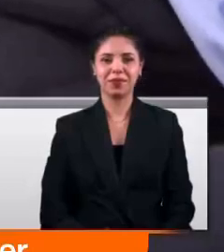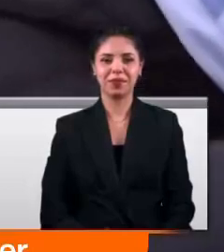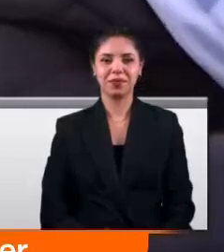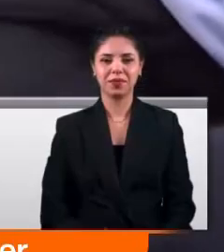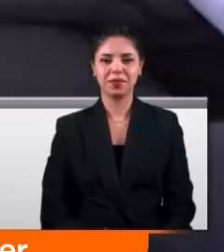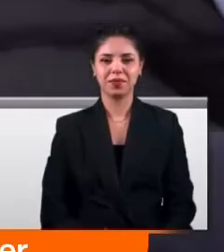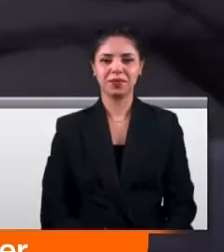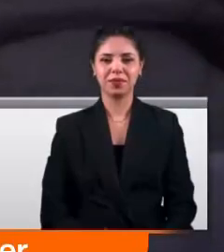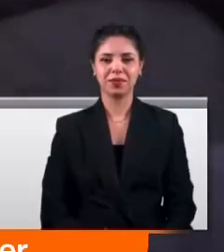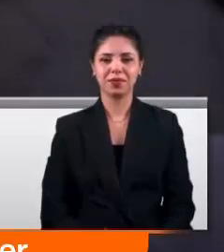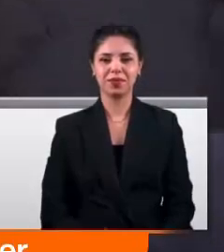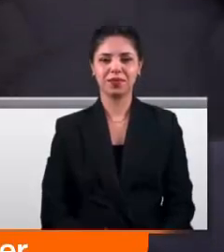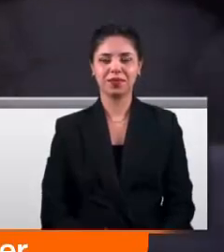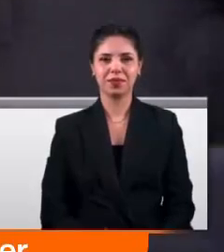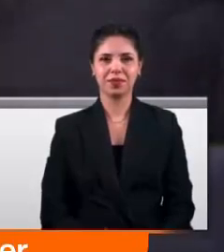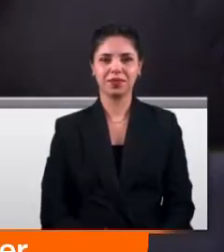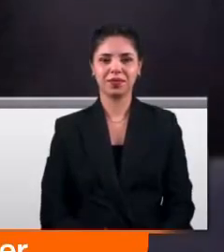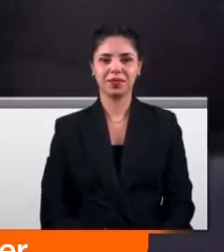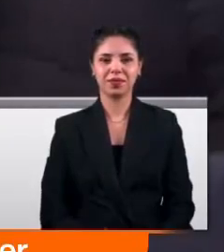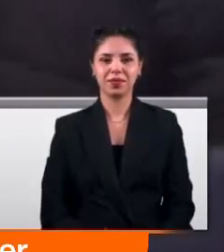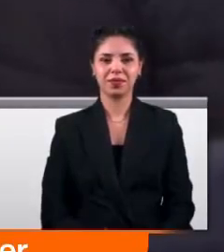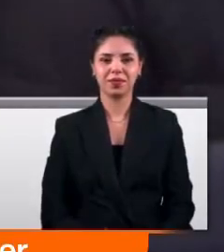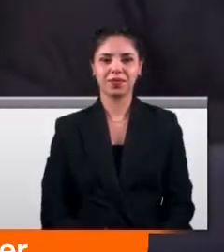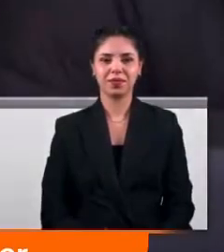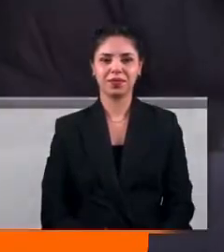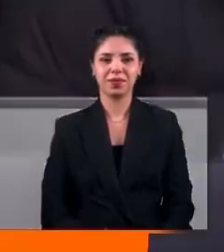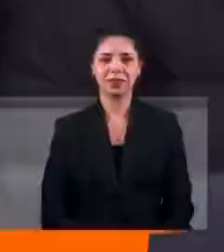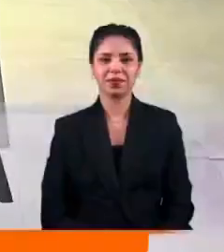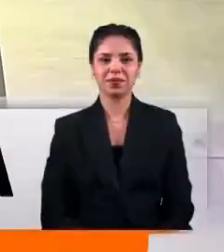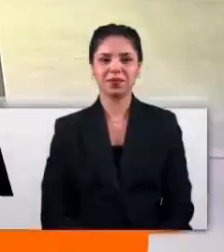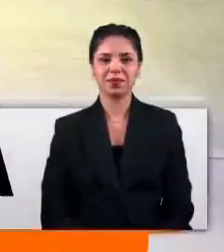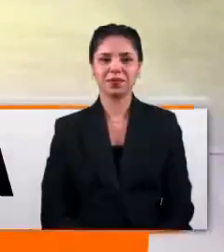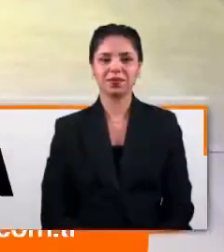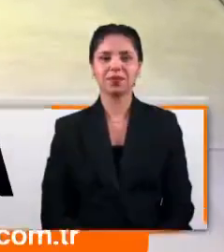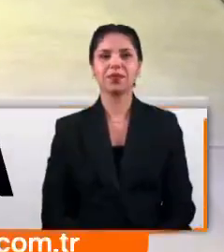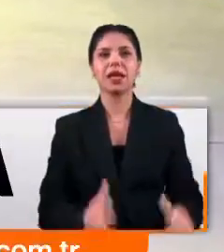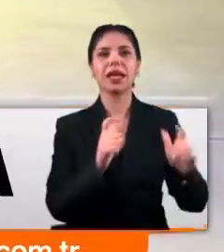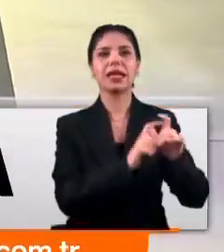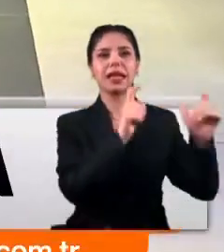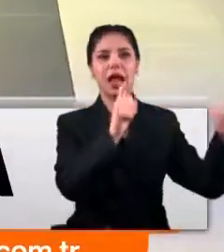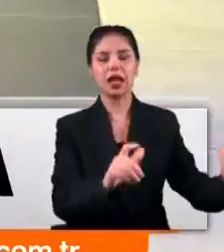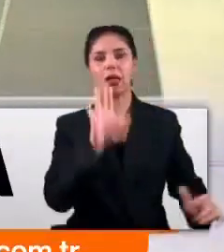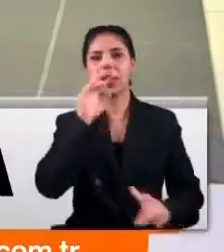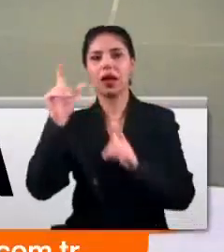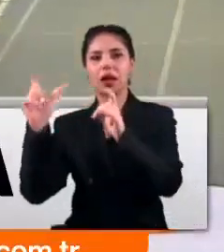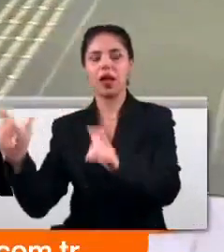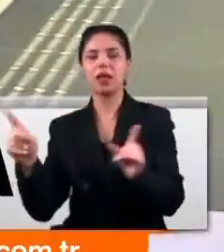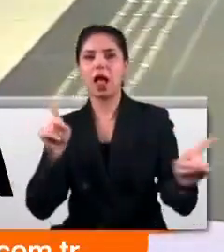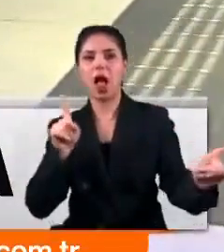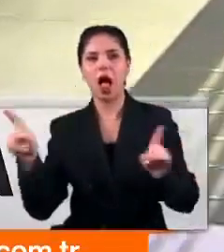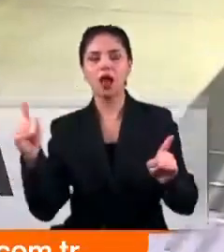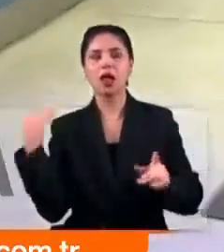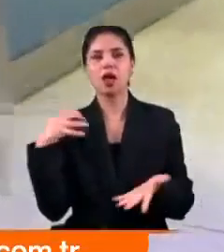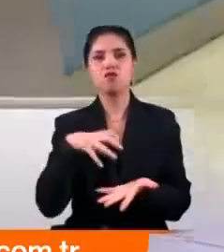Kağıthane Havalimanı metroyu kullandım. Tam 24 dakika, hiç şaşmıyor. Gayrettepe ile Kağıthane arası açılan yeni hattın